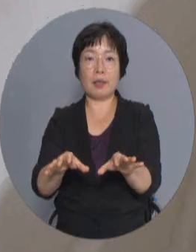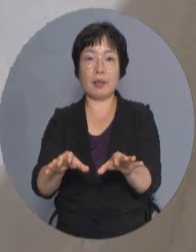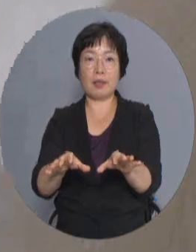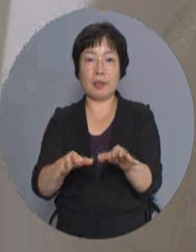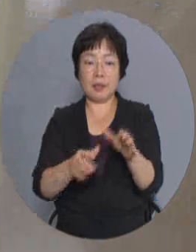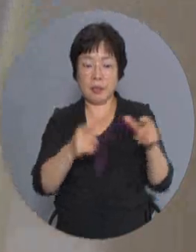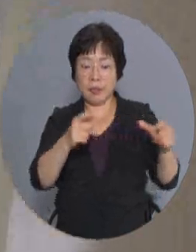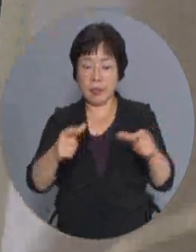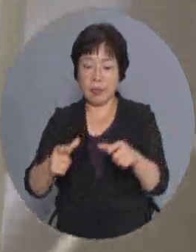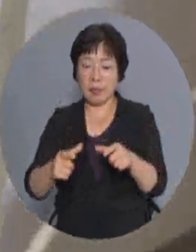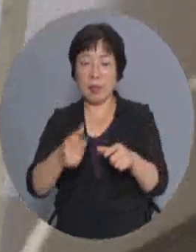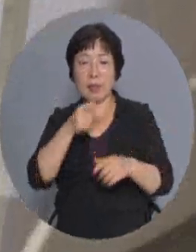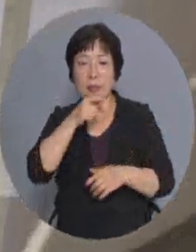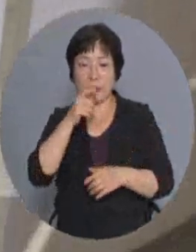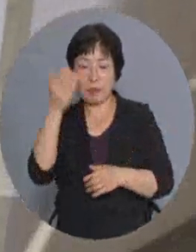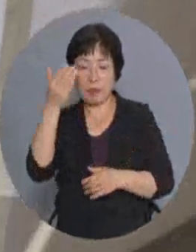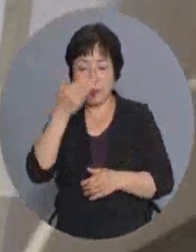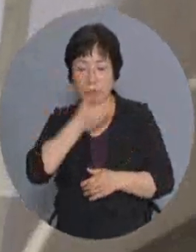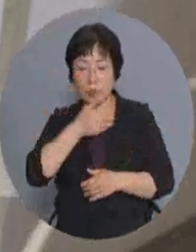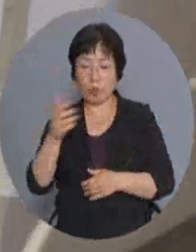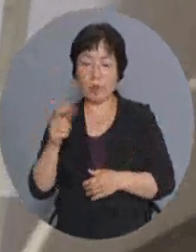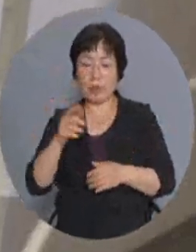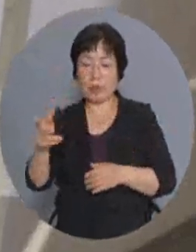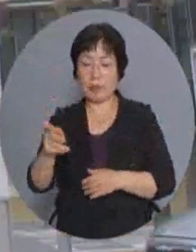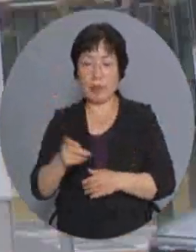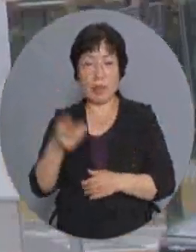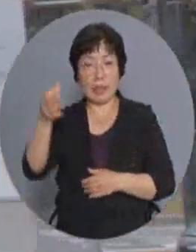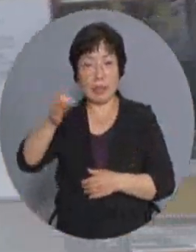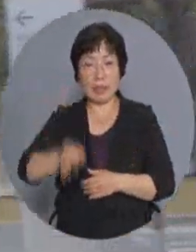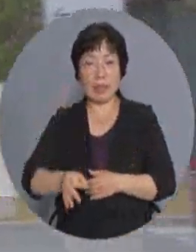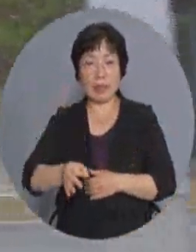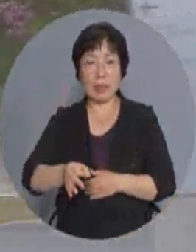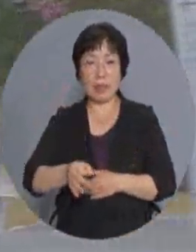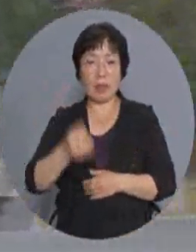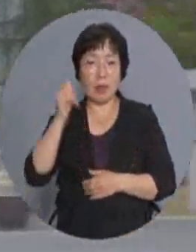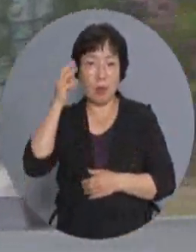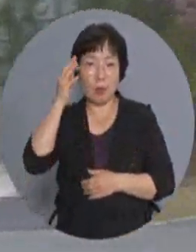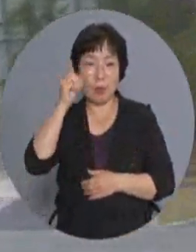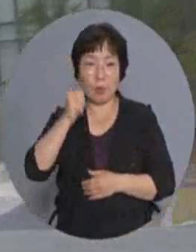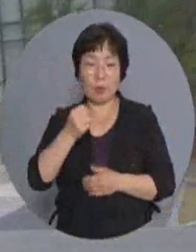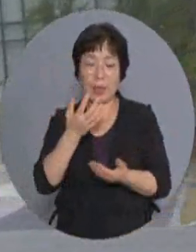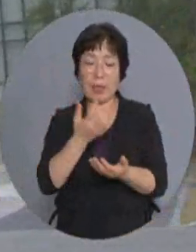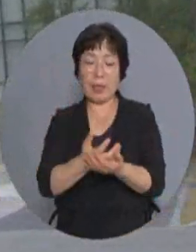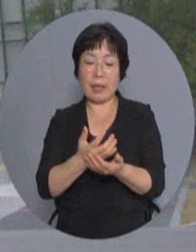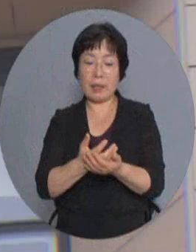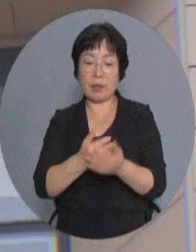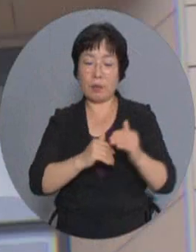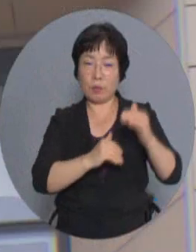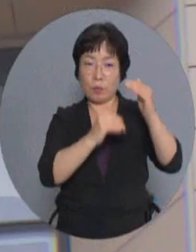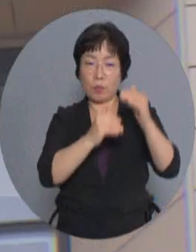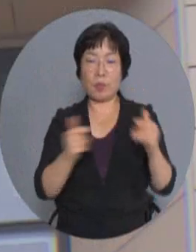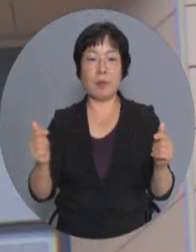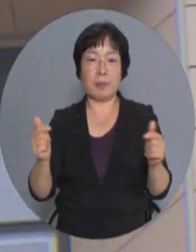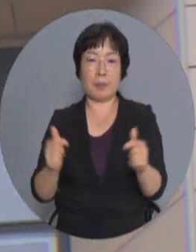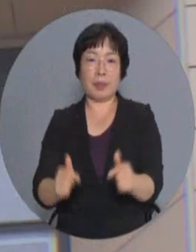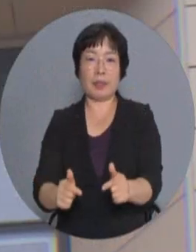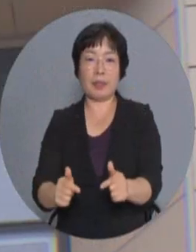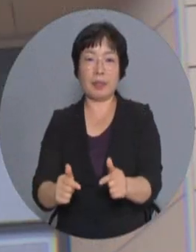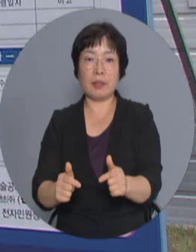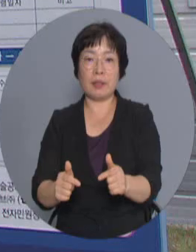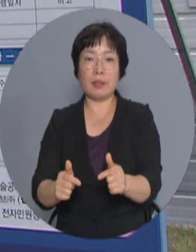또 시중보다 낮은 금리로 자금 조달이 가능하고 수개월이 걸리는 행정 절차도 크게 단축될